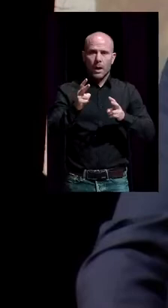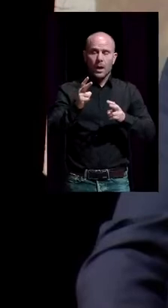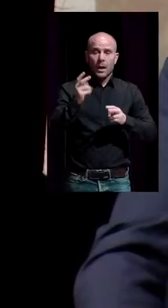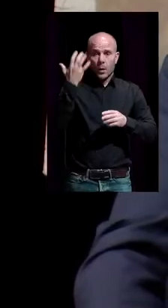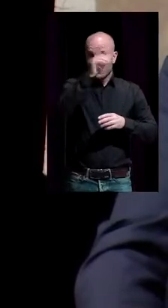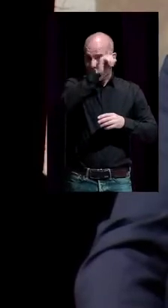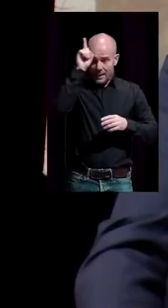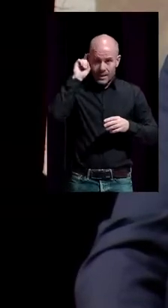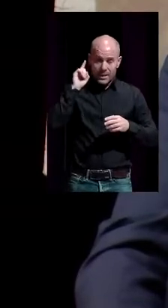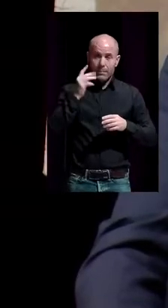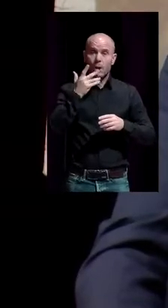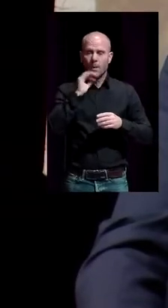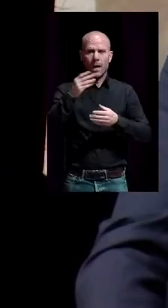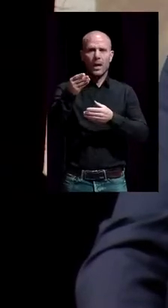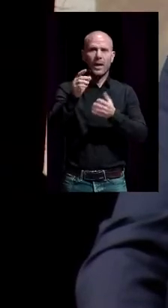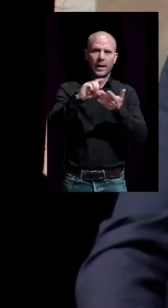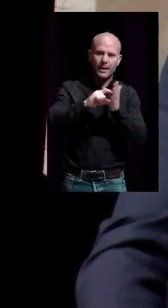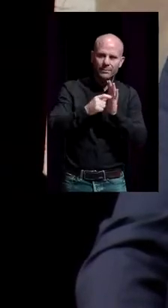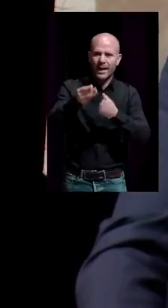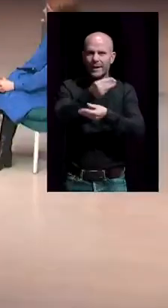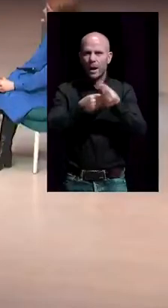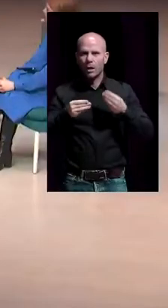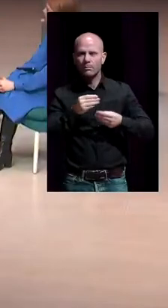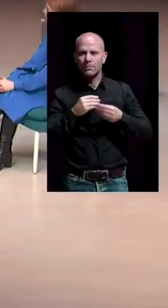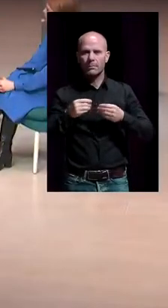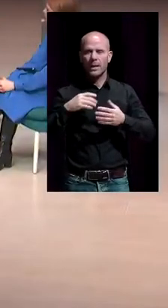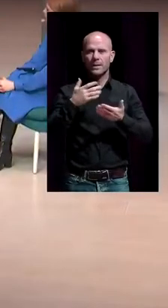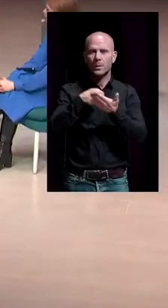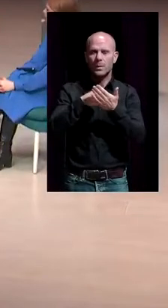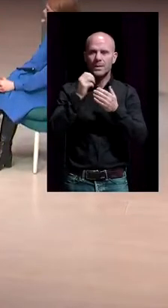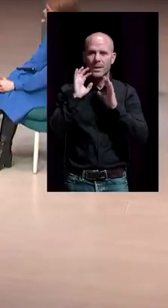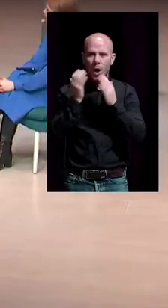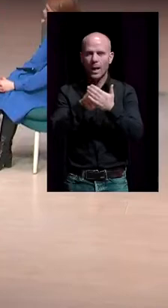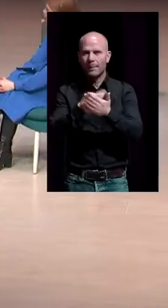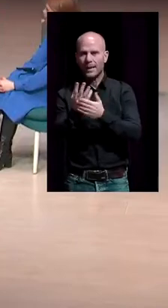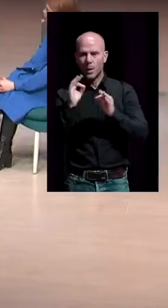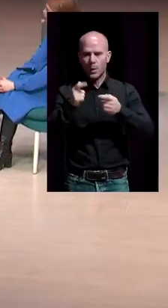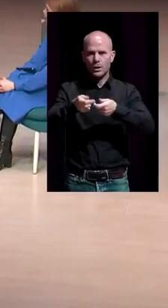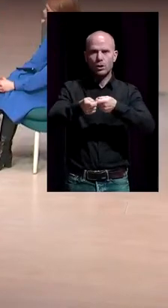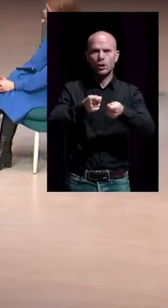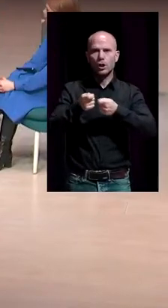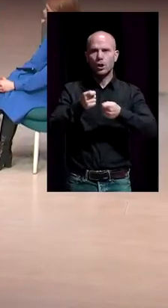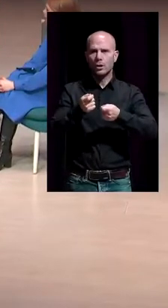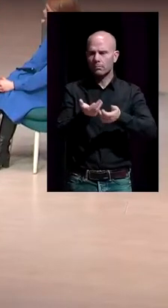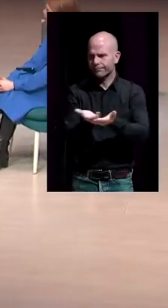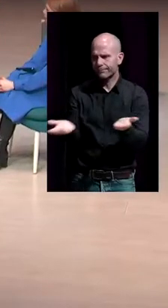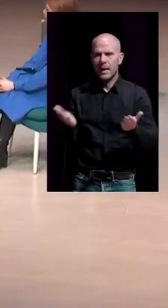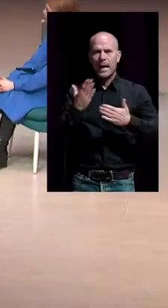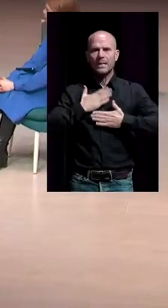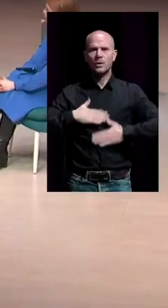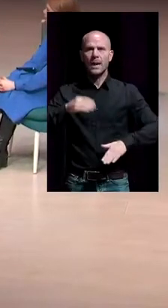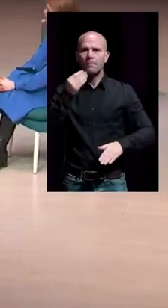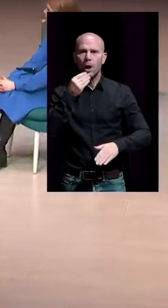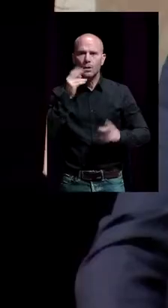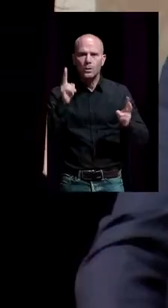upp. Detta med reklam, sociala medier, hur man regulerar tillgång till hälsosam mat och den typ ting. Och